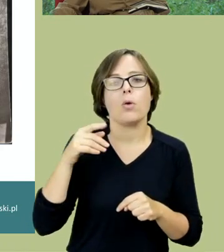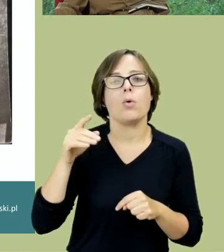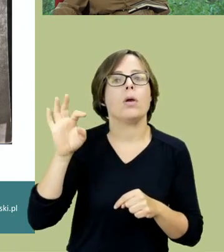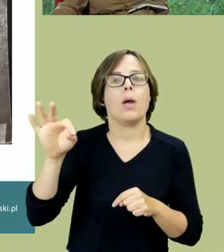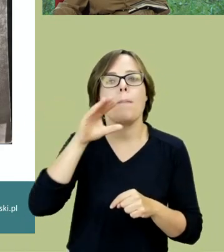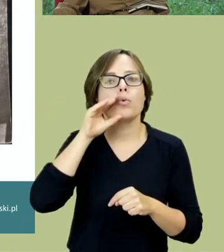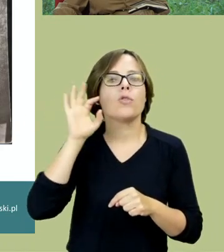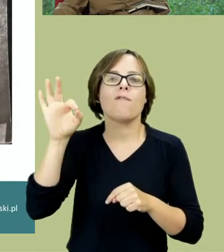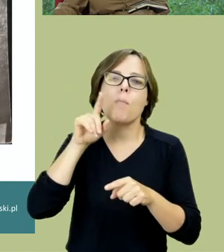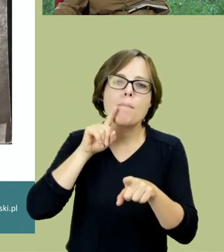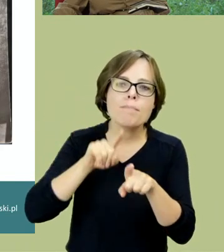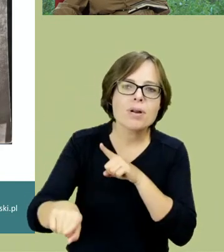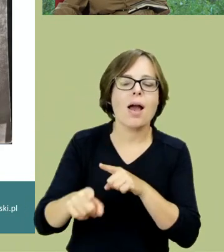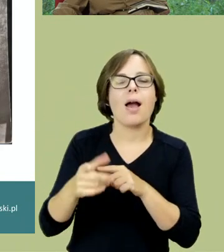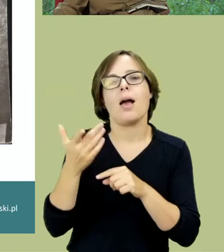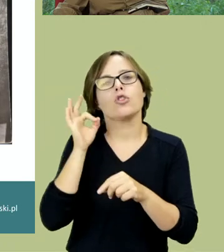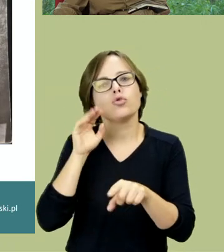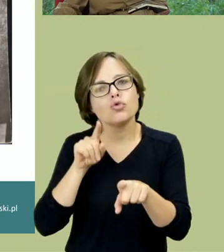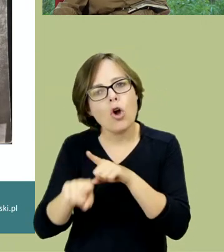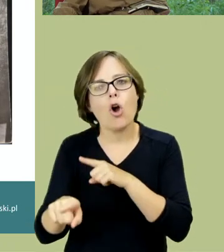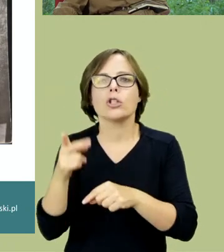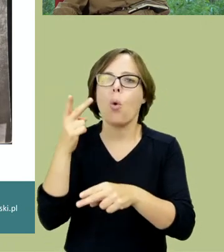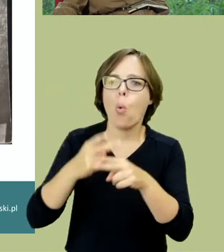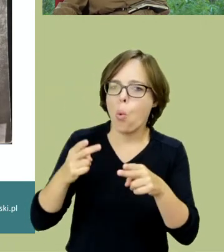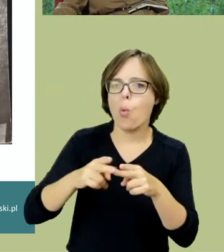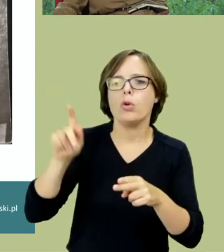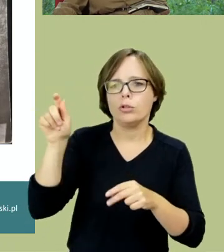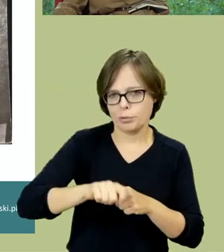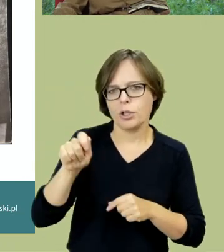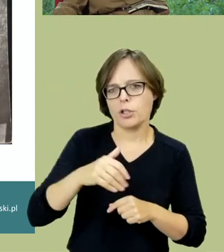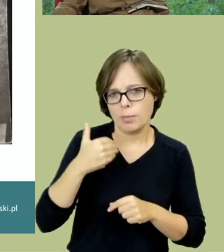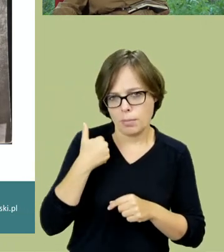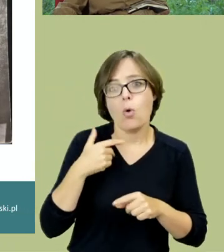siostry, kuzynki Józefa Piłsudskiego,